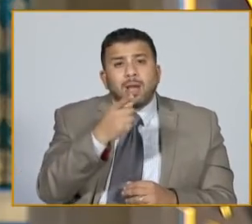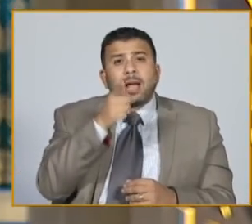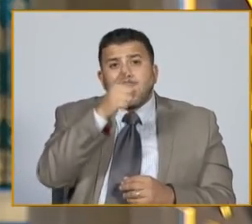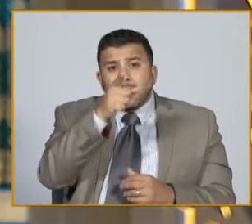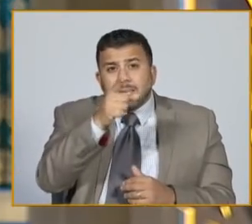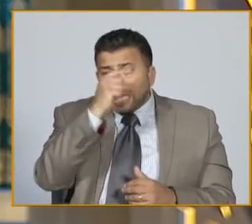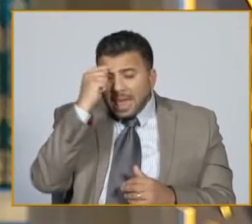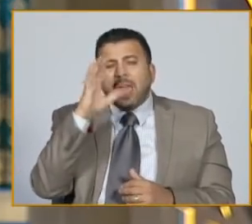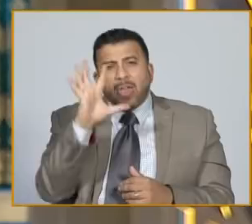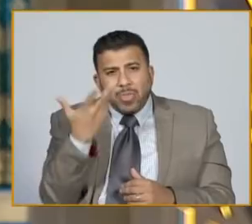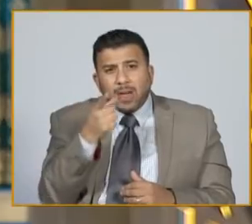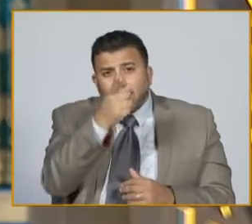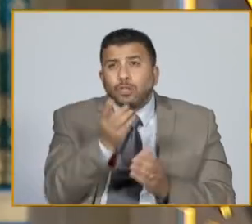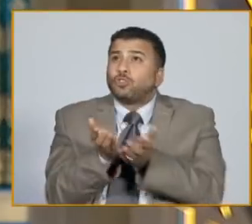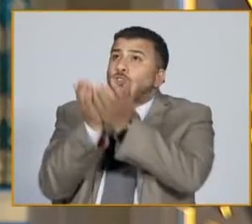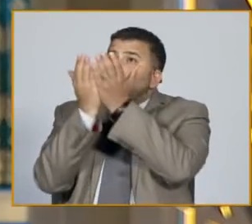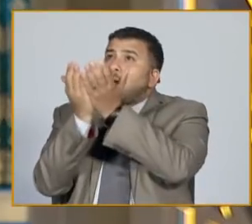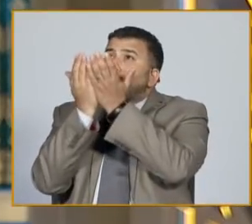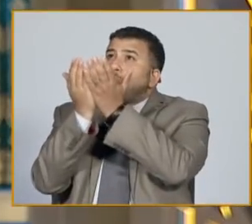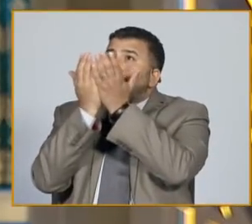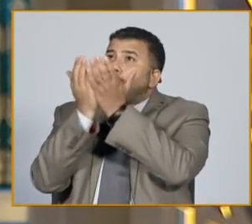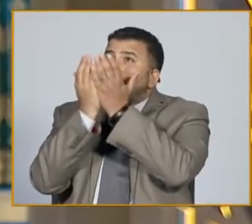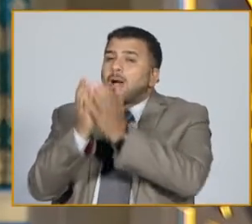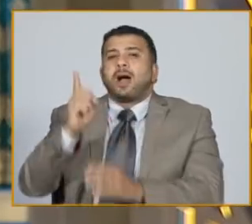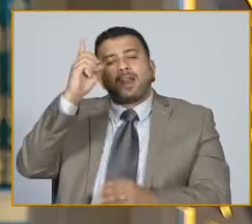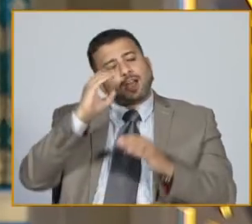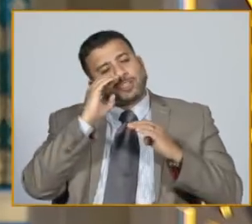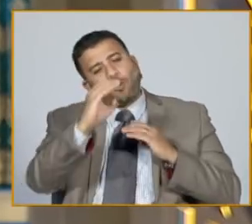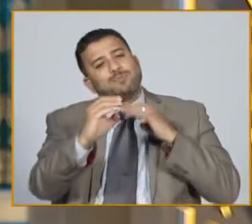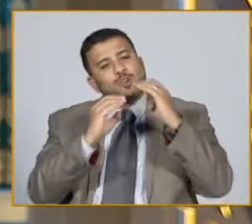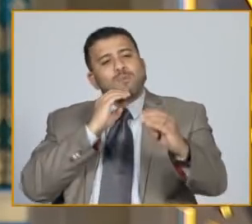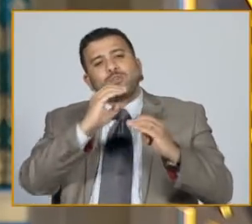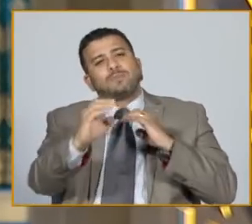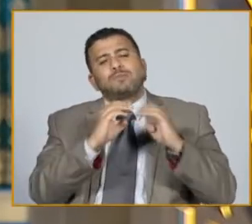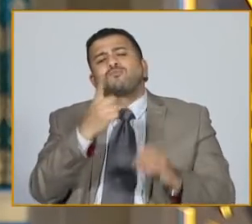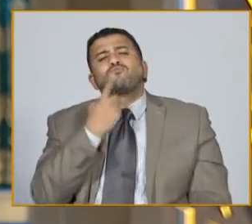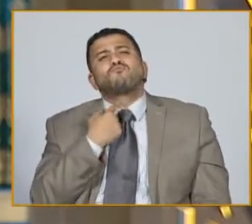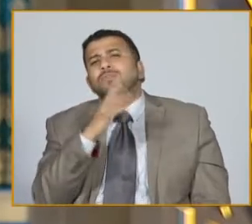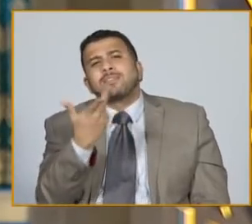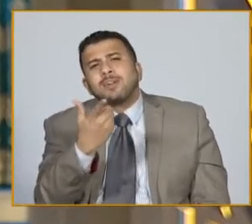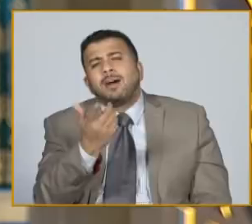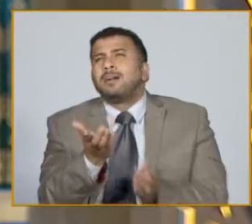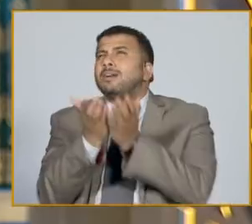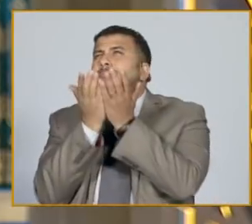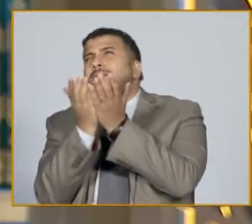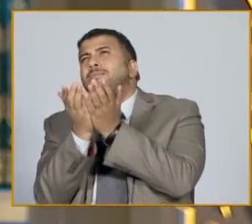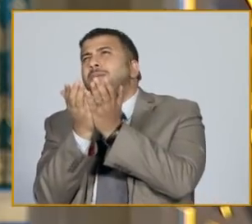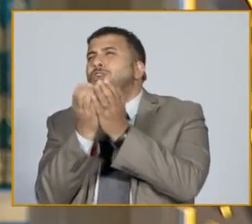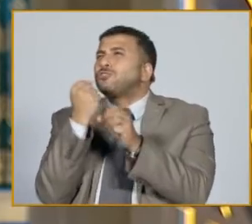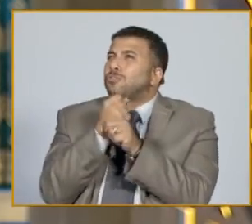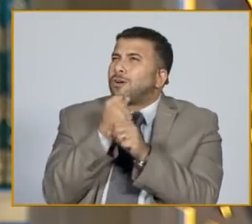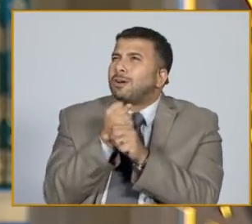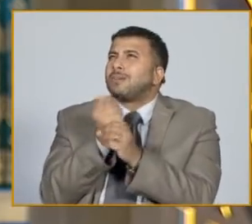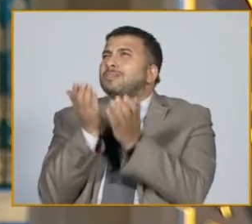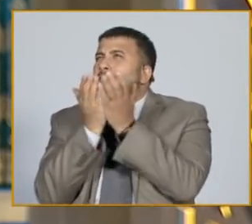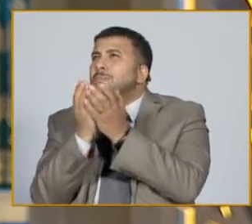دعوة الداعي إذا دعان. في الحديث الذي عند مسلم من حديث أبي هريرة، حديث نزول الرب جل وعلا إلى سماء الدنيا، قال